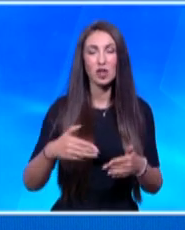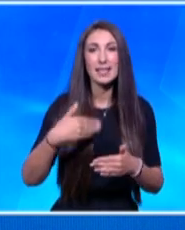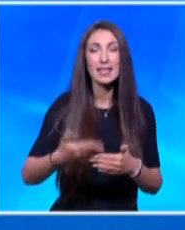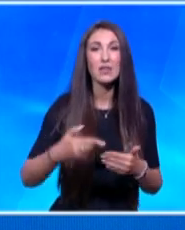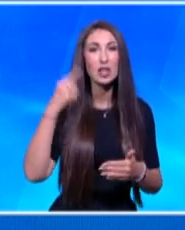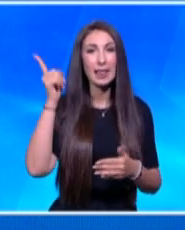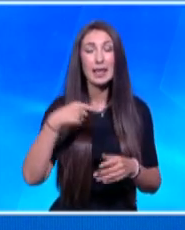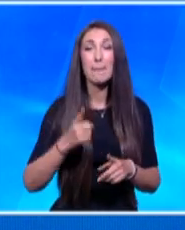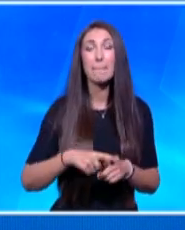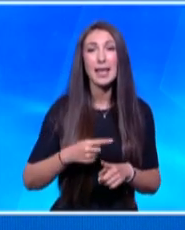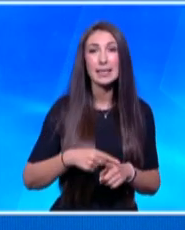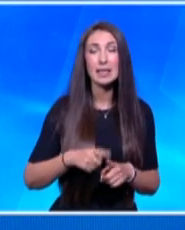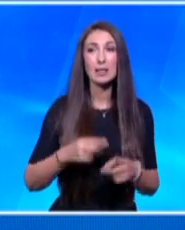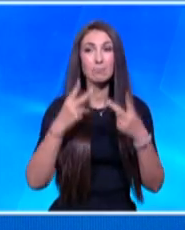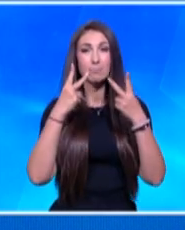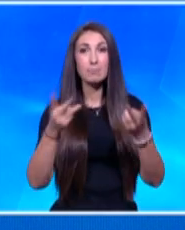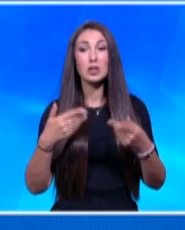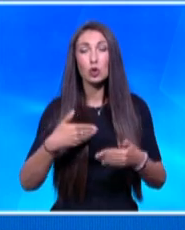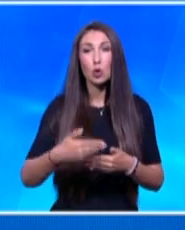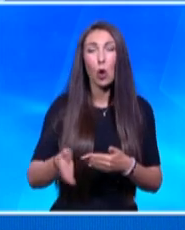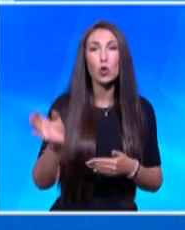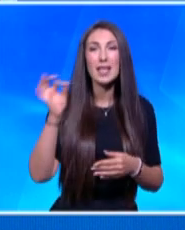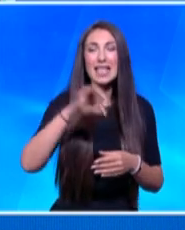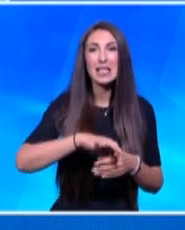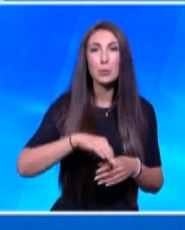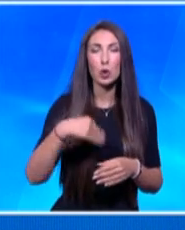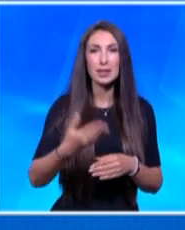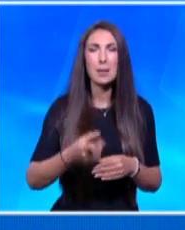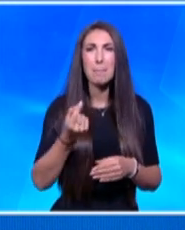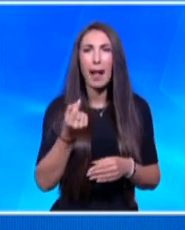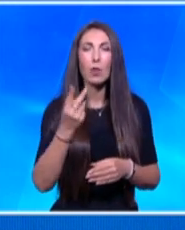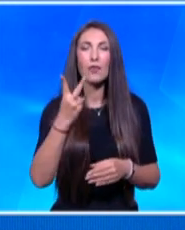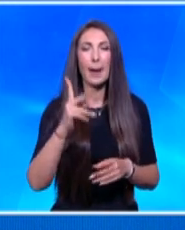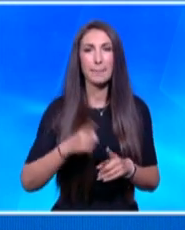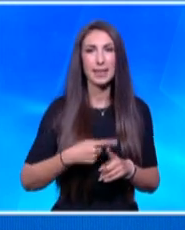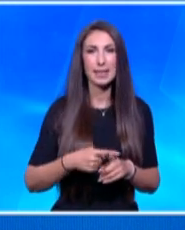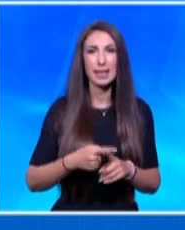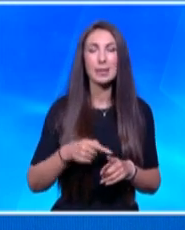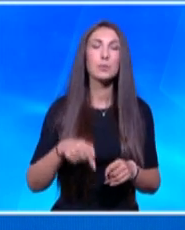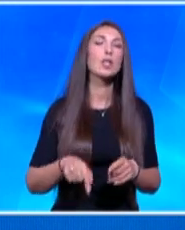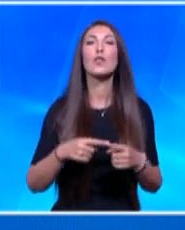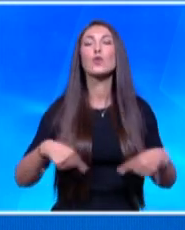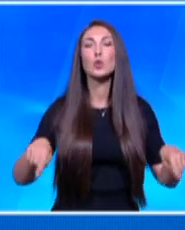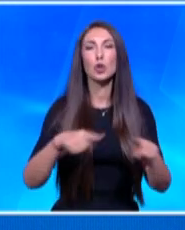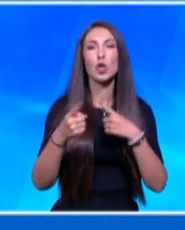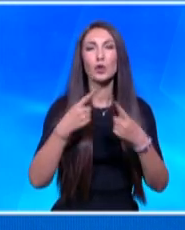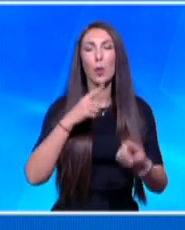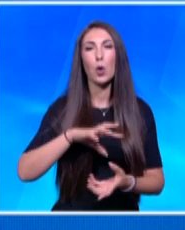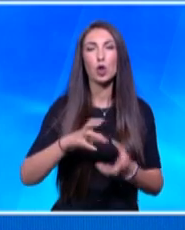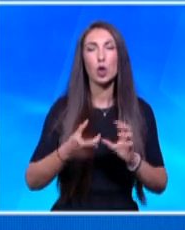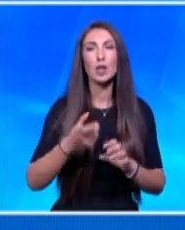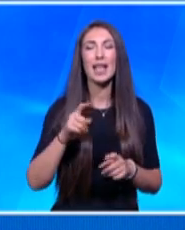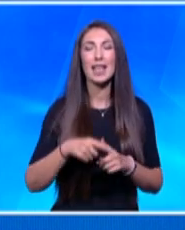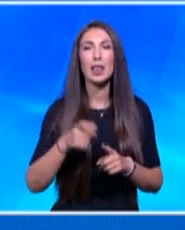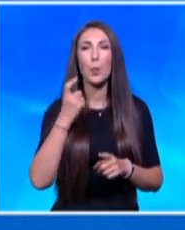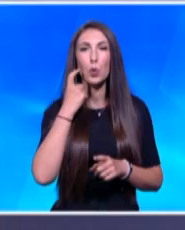и месеци с оглед и на предстоящите местни избори, които са след по-малко от 2 месеца? В студиото разговаряме с политолозите Татяна